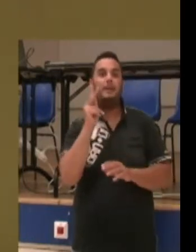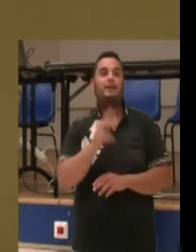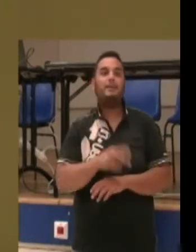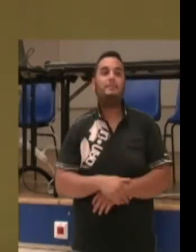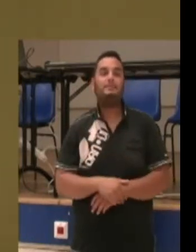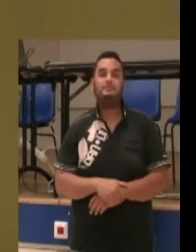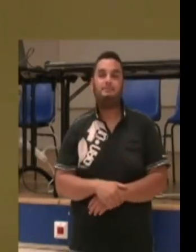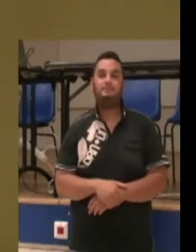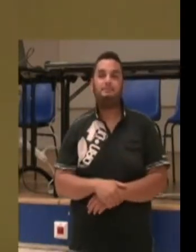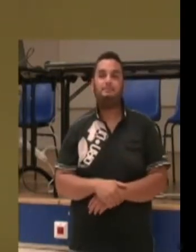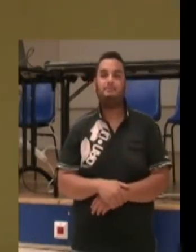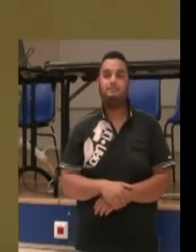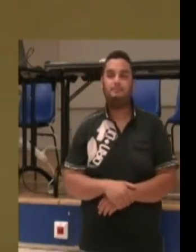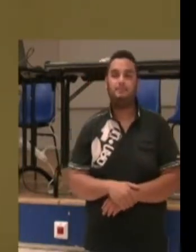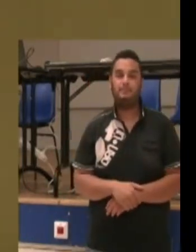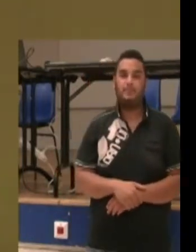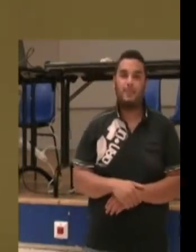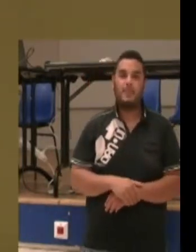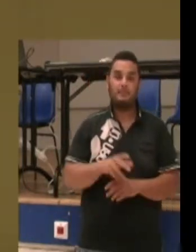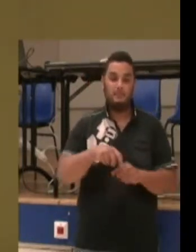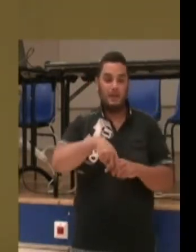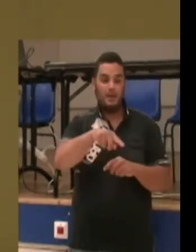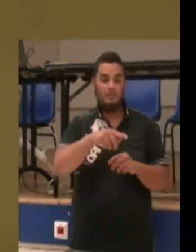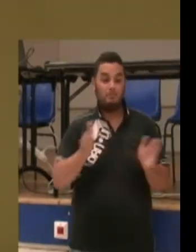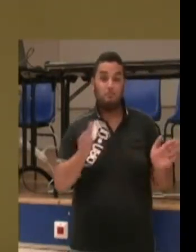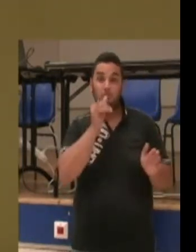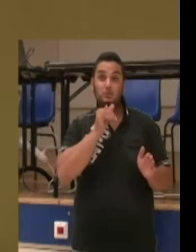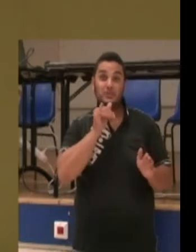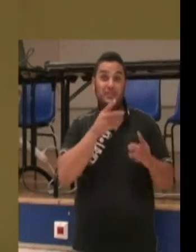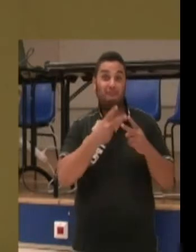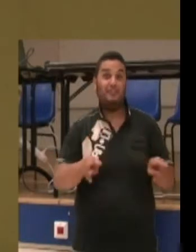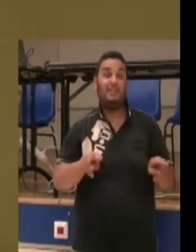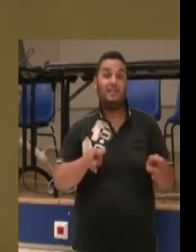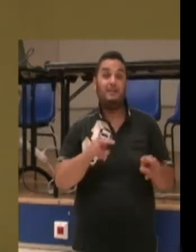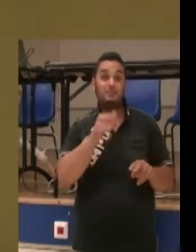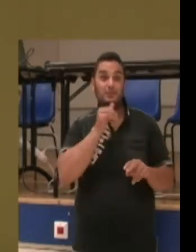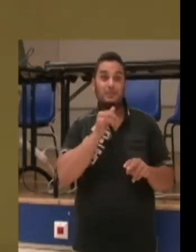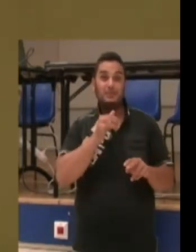De 13 à 20 km de largeur. Ça veut dire